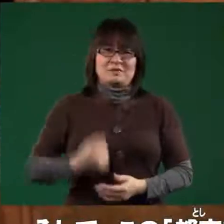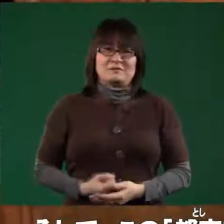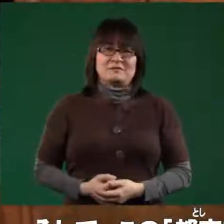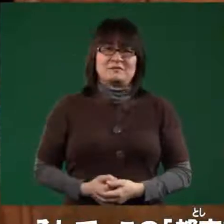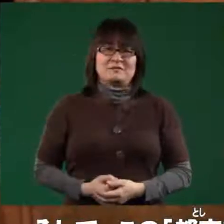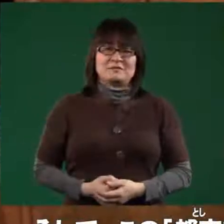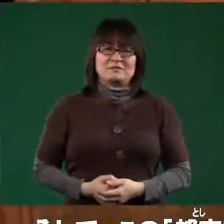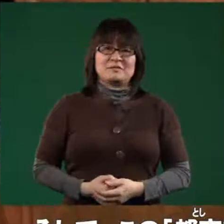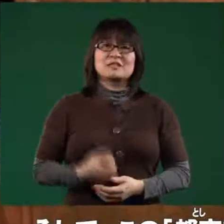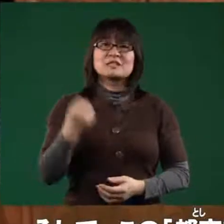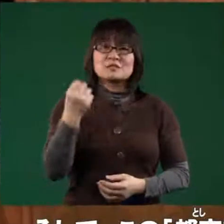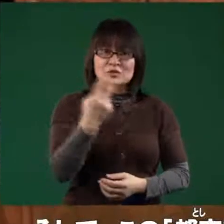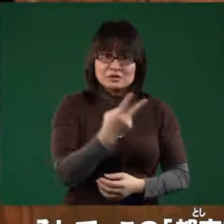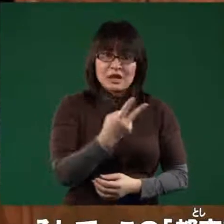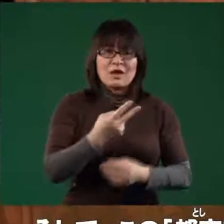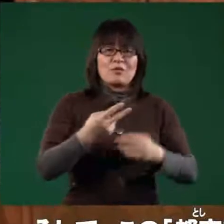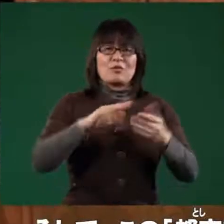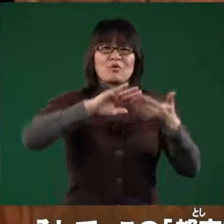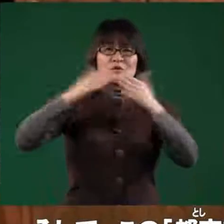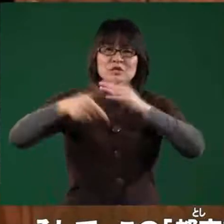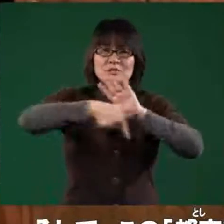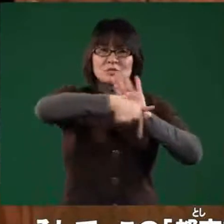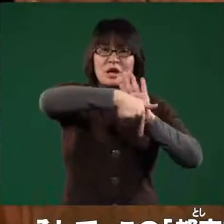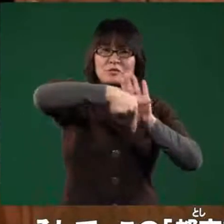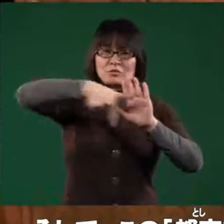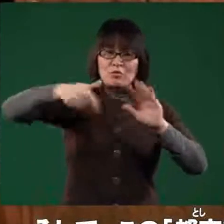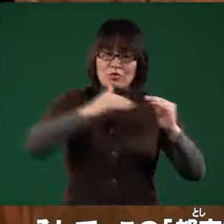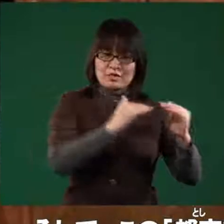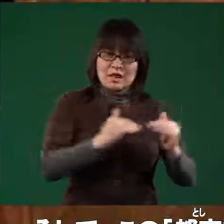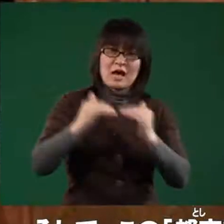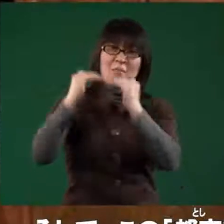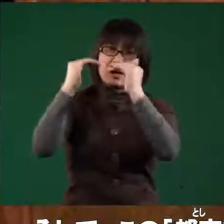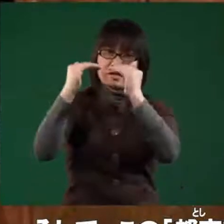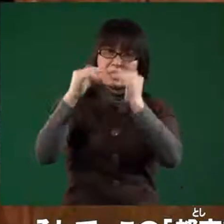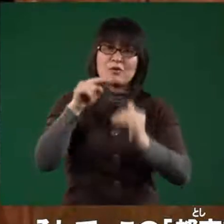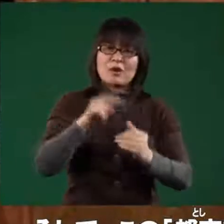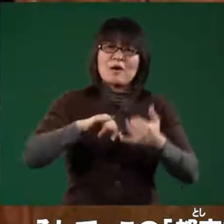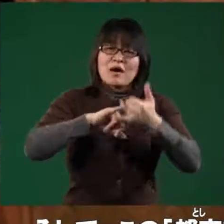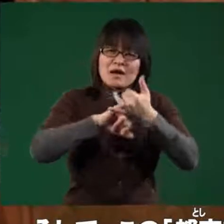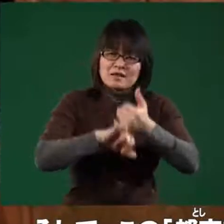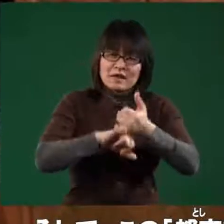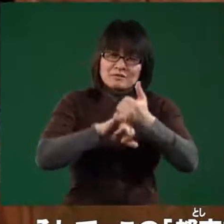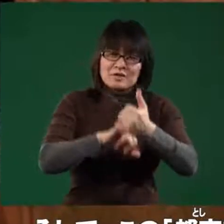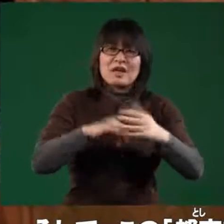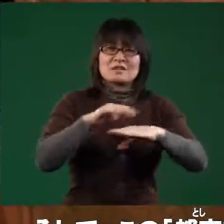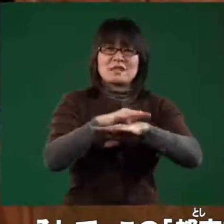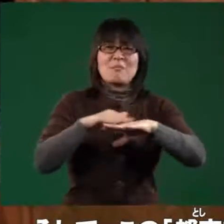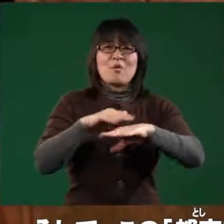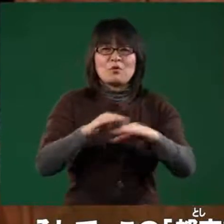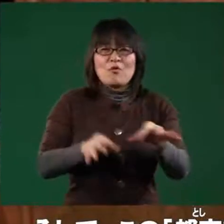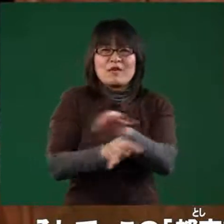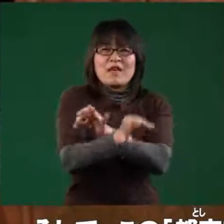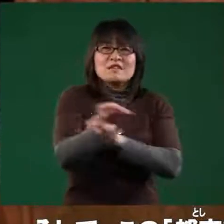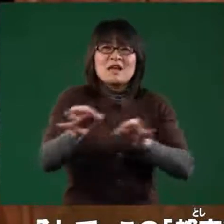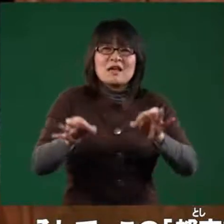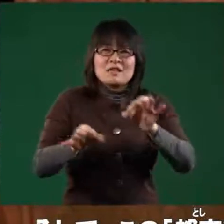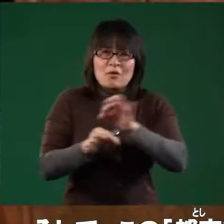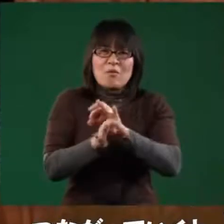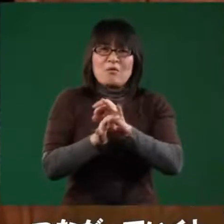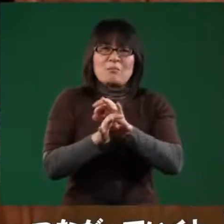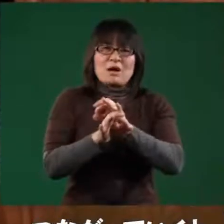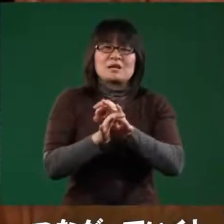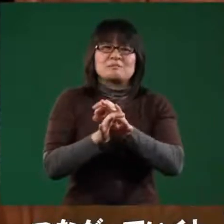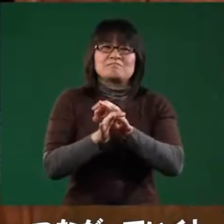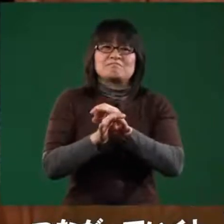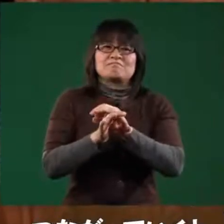そして、この都市ブランドの高まりということは、必ずや札幌の経済を牽引するエンジンへ